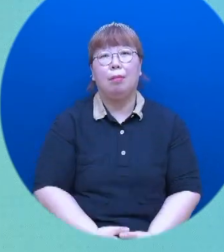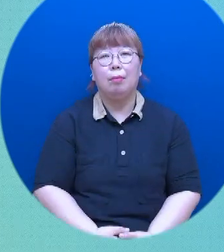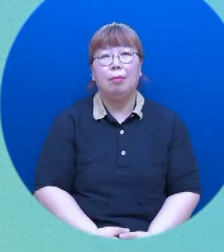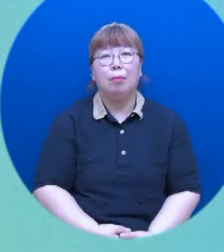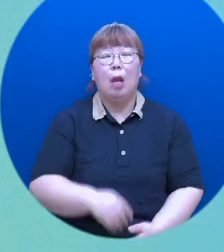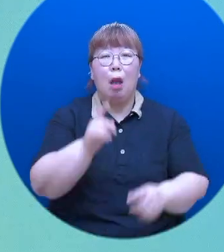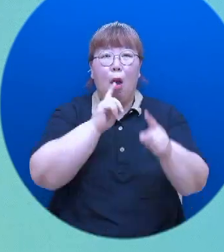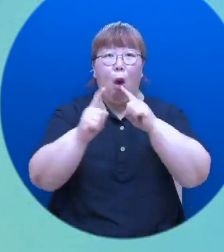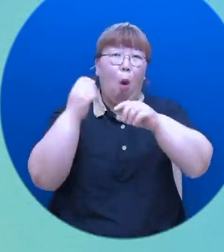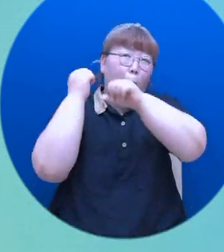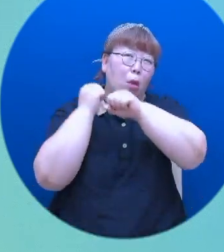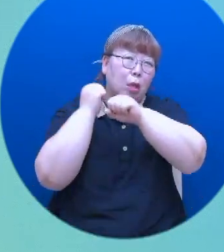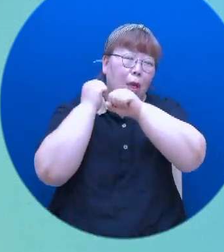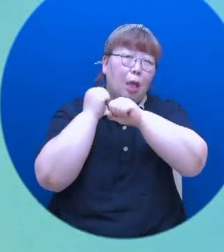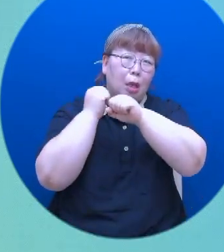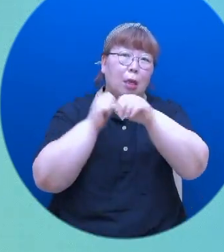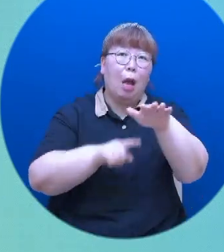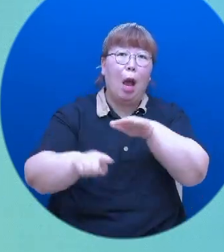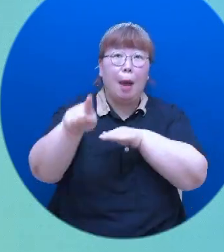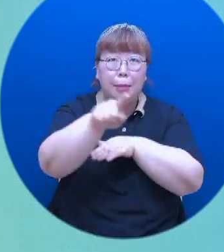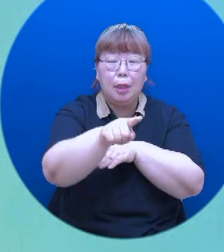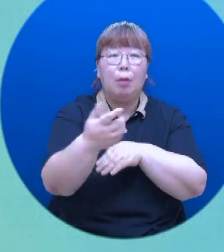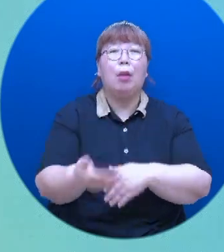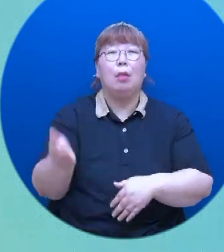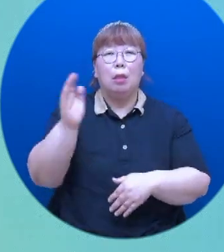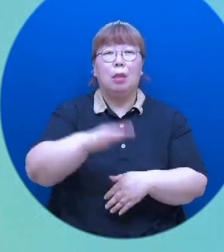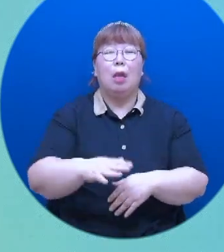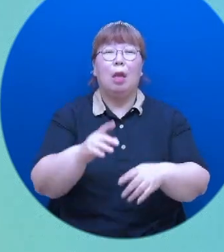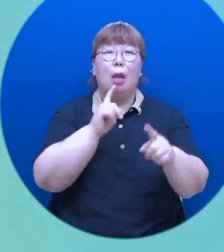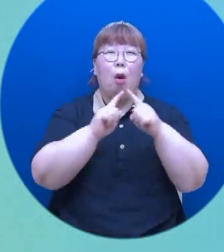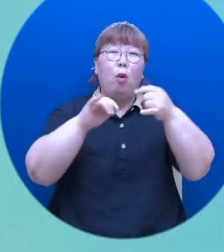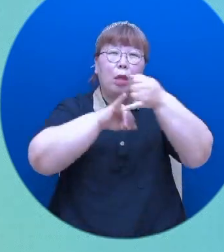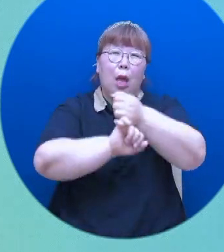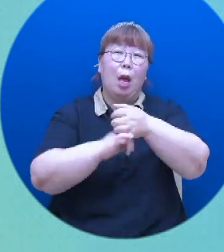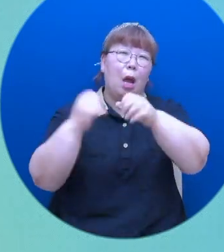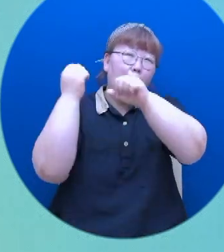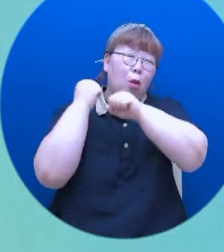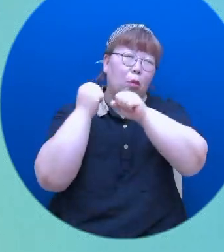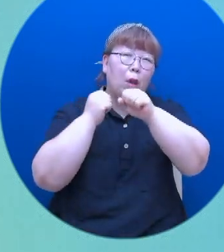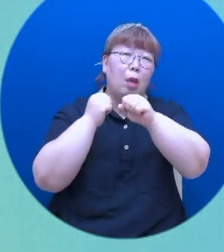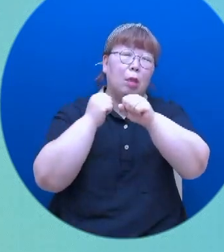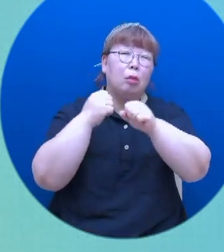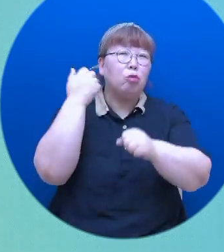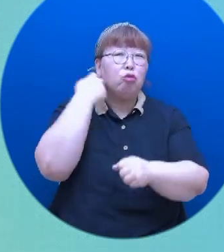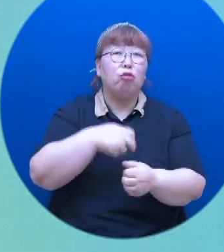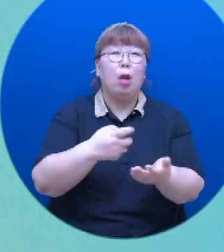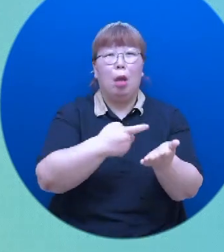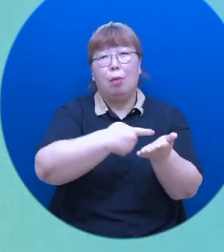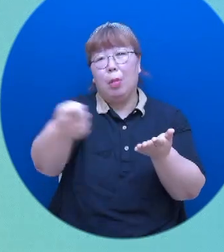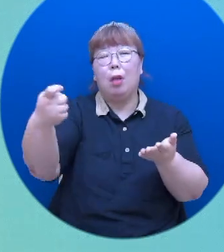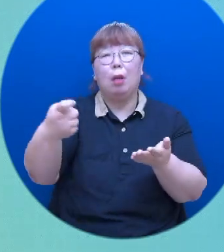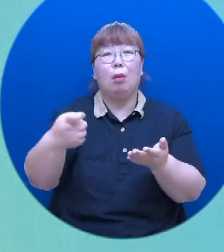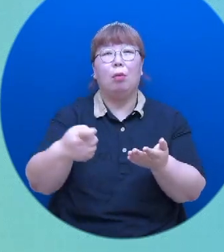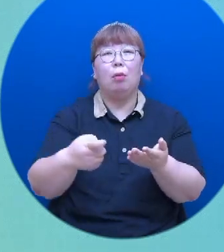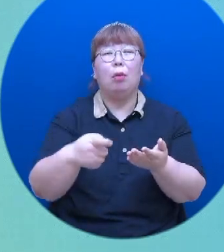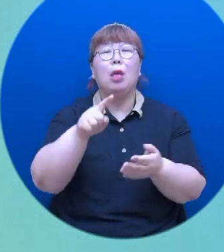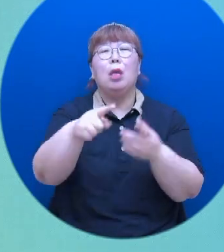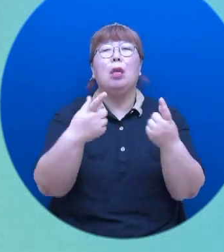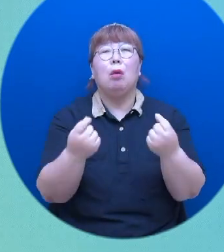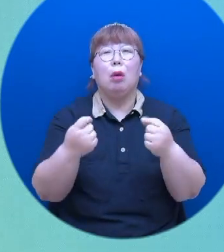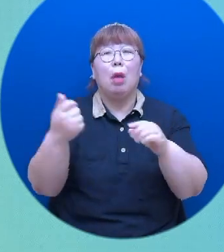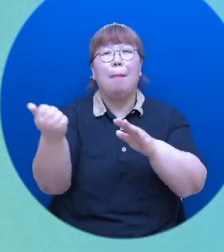언약궤를 앞세웠는데 언약궤는 탈취해버리고 이와 같은 패배를 경험하는 이유가 뭡니까?